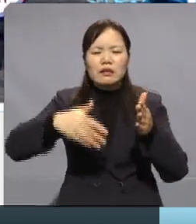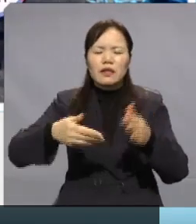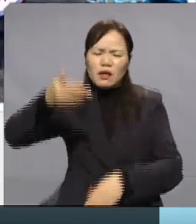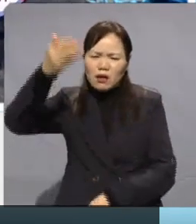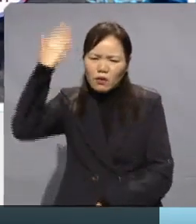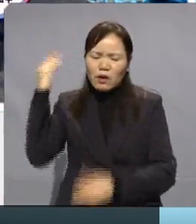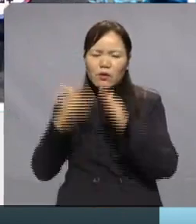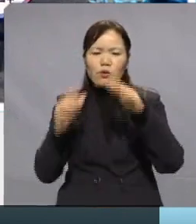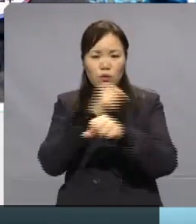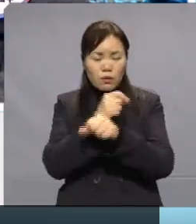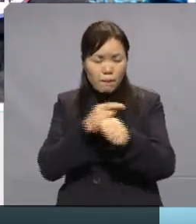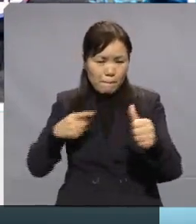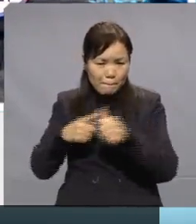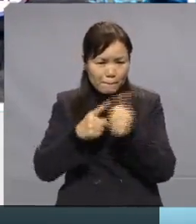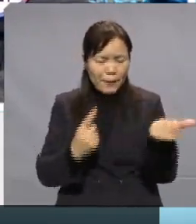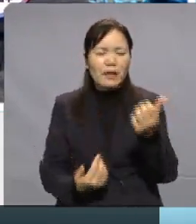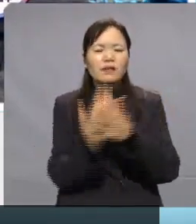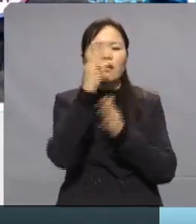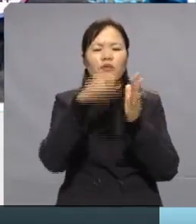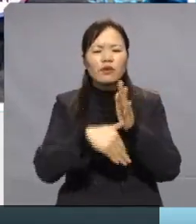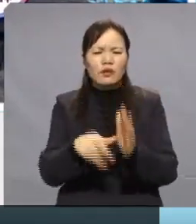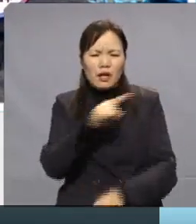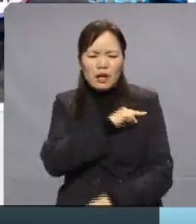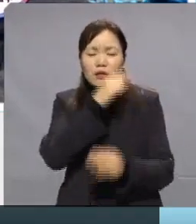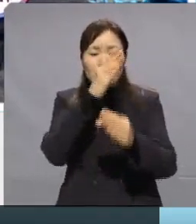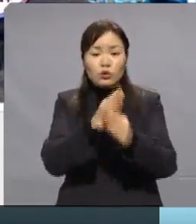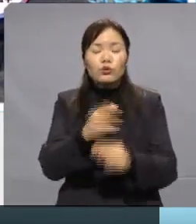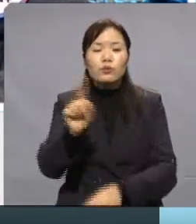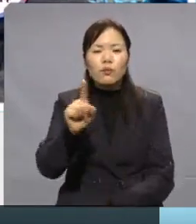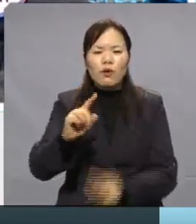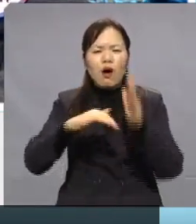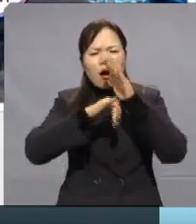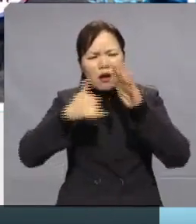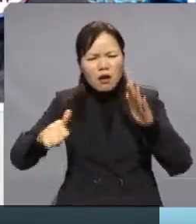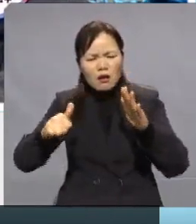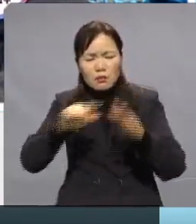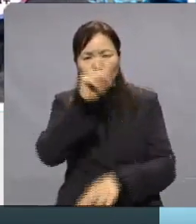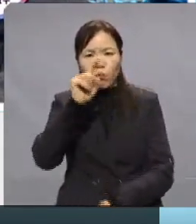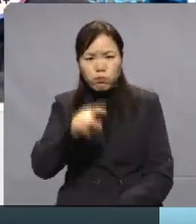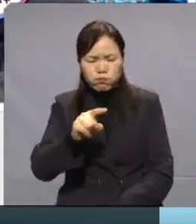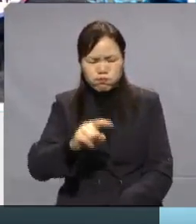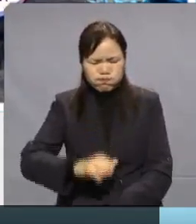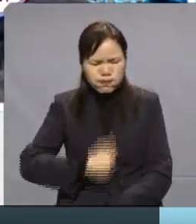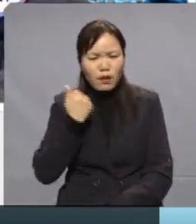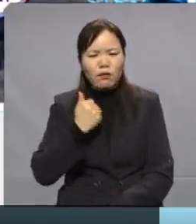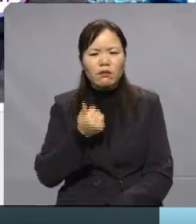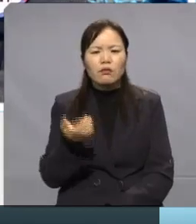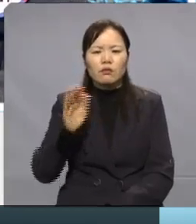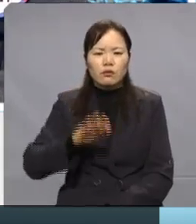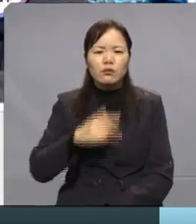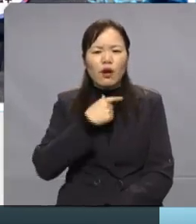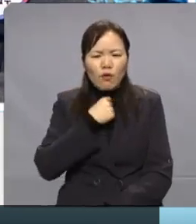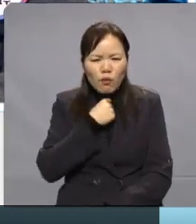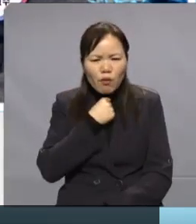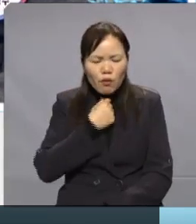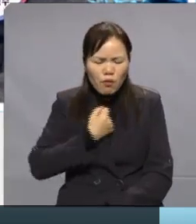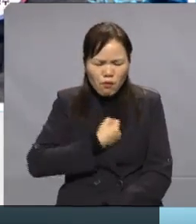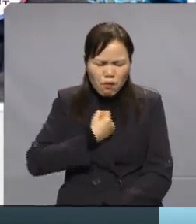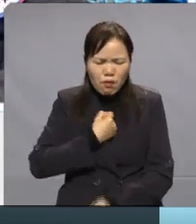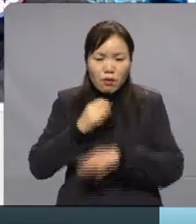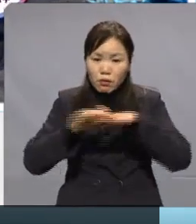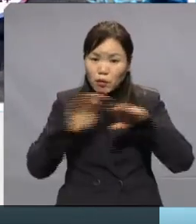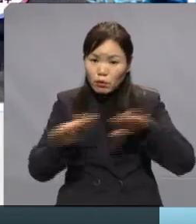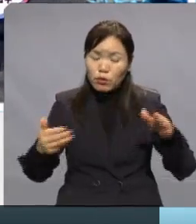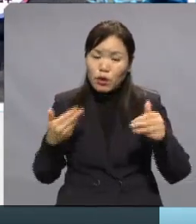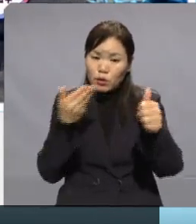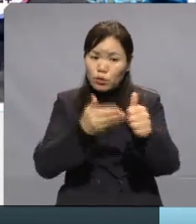공무원 그 피살 사건 이때도 가장 중심에 선 거는 유가족의 의문과 울분이었어요. 이들의 원한을 풀어줘야 된다라는